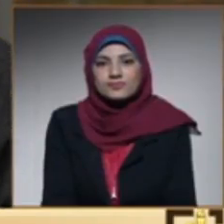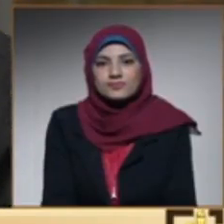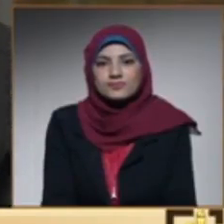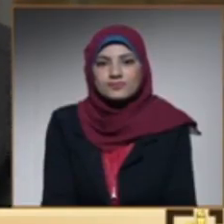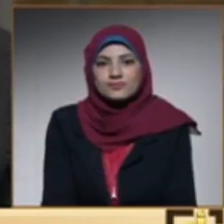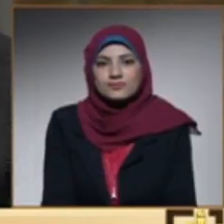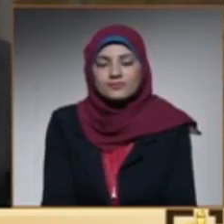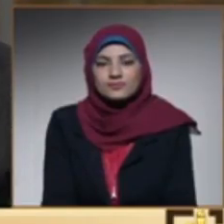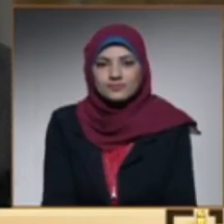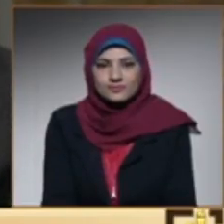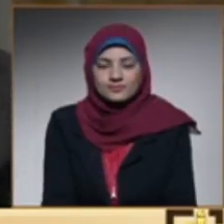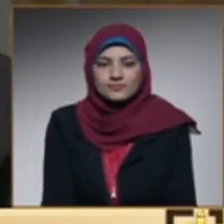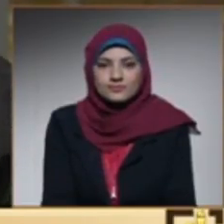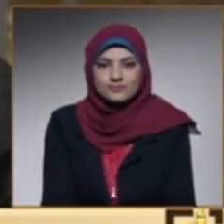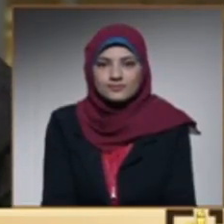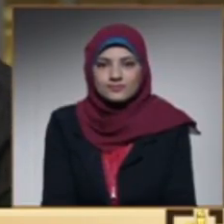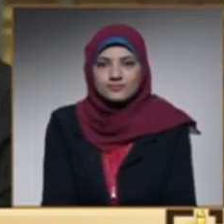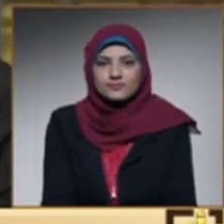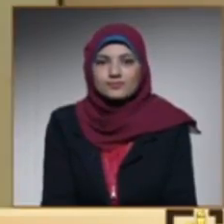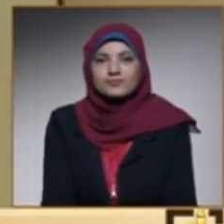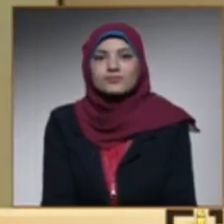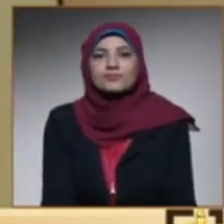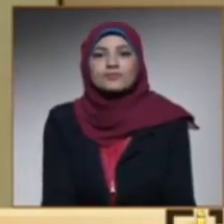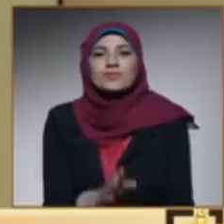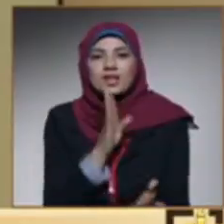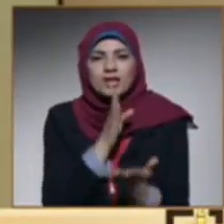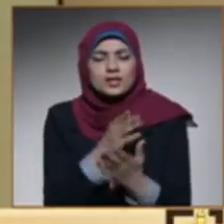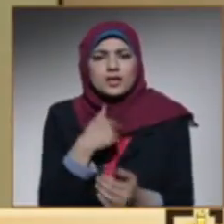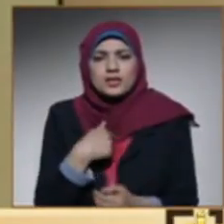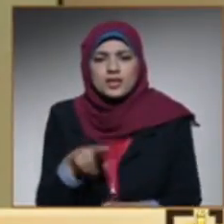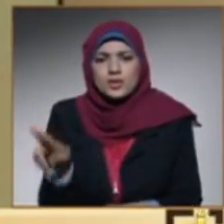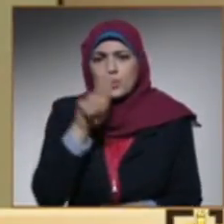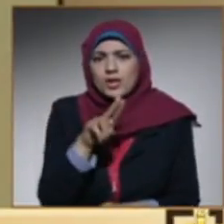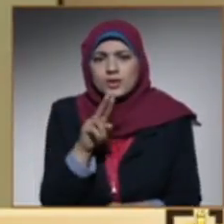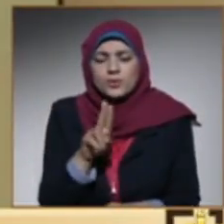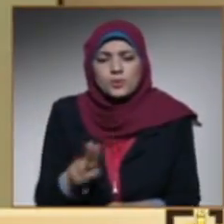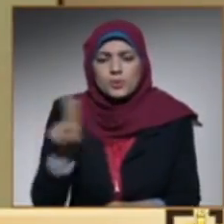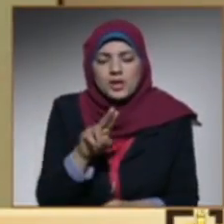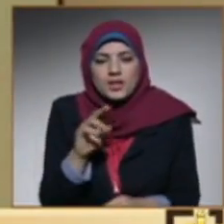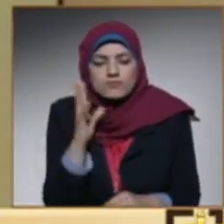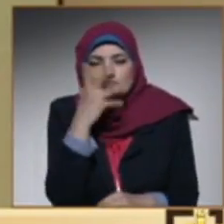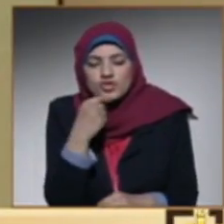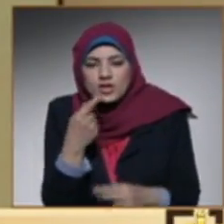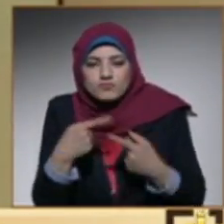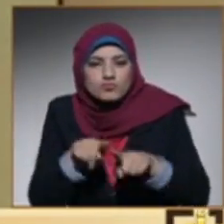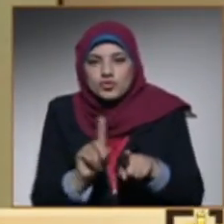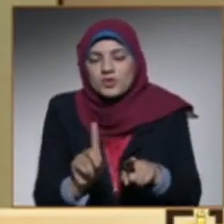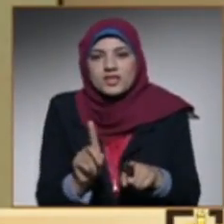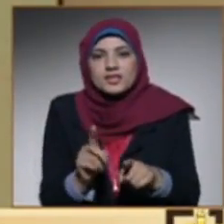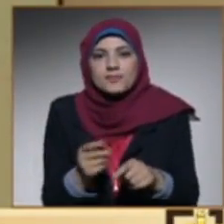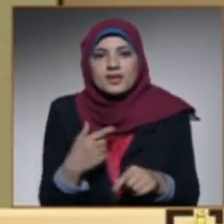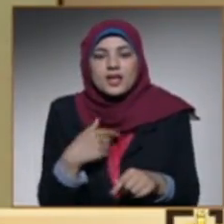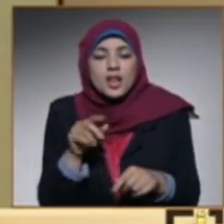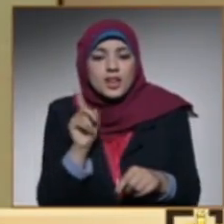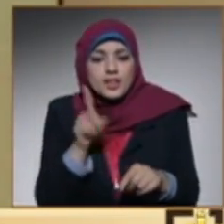انا بحاول دلوقتي ان انا ادور على شغل. والحقيقه يمكن انا سالته السؤال الغلط، هو انا المفروض اسال واقول هم ليه